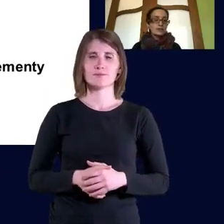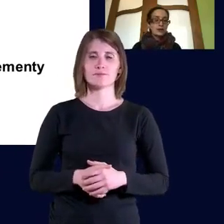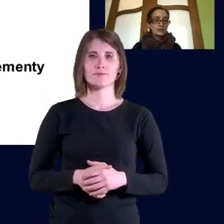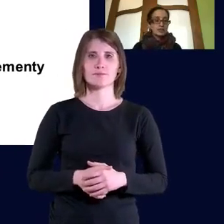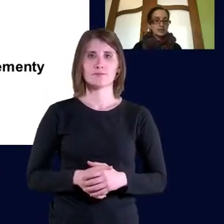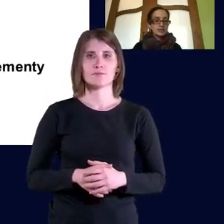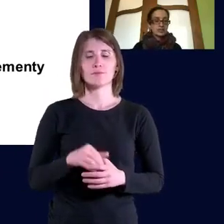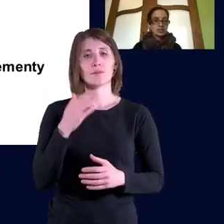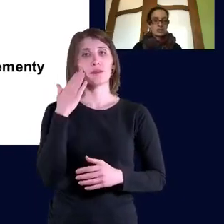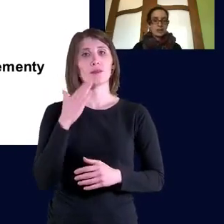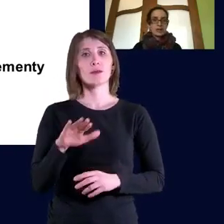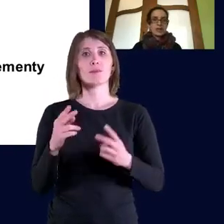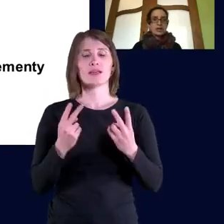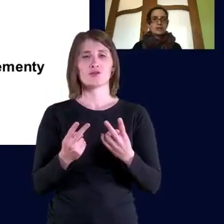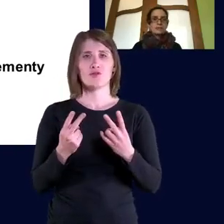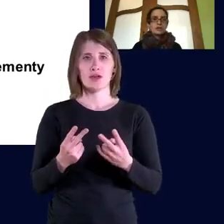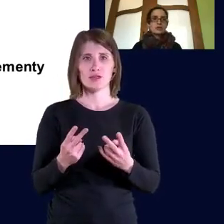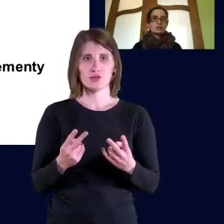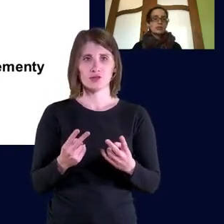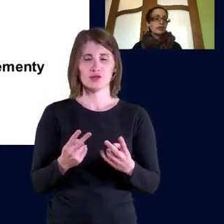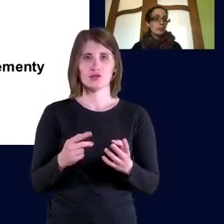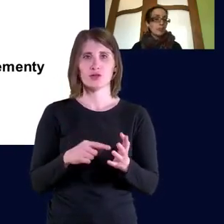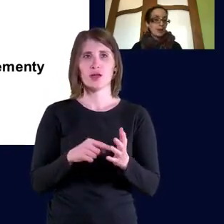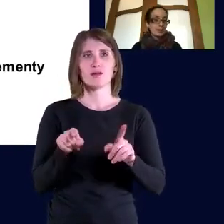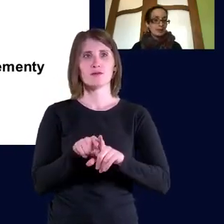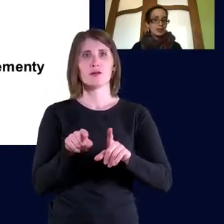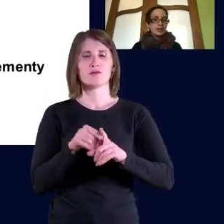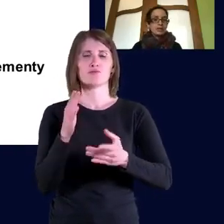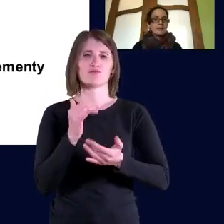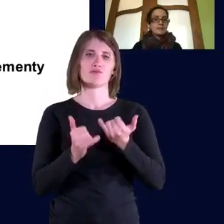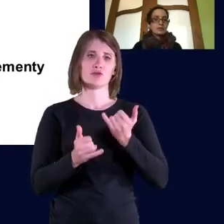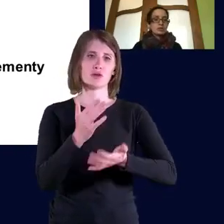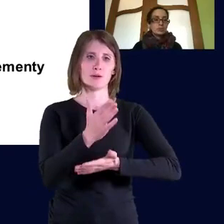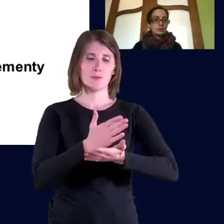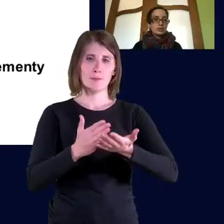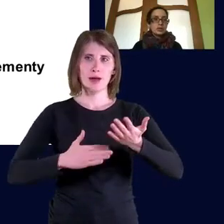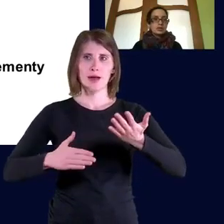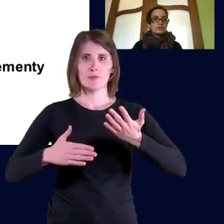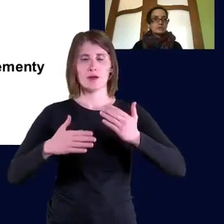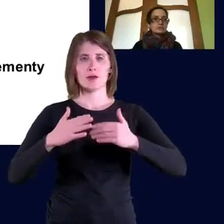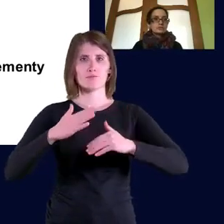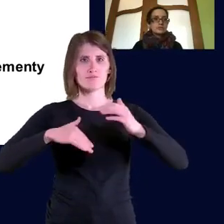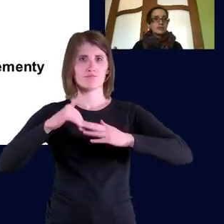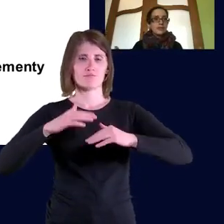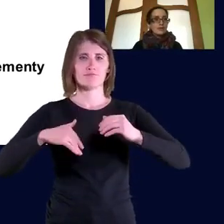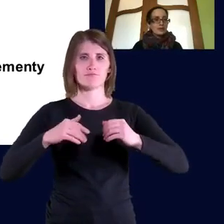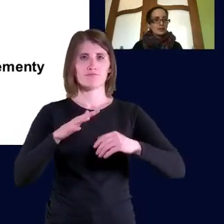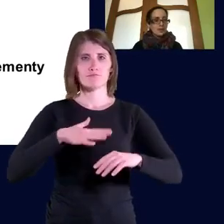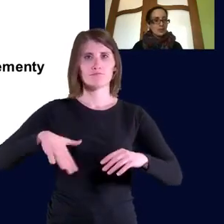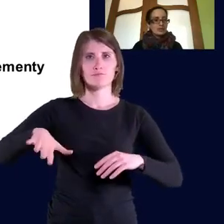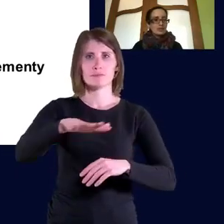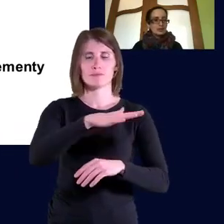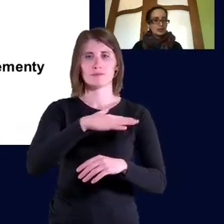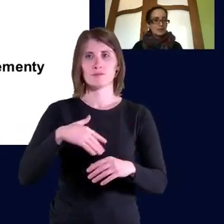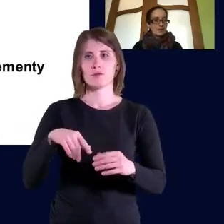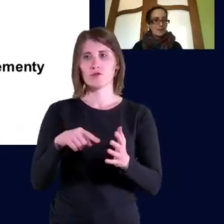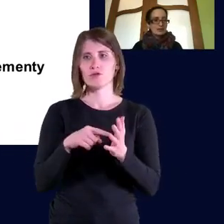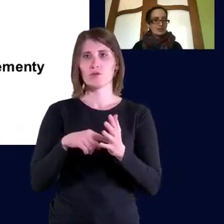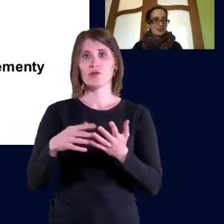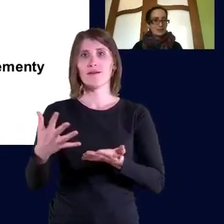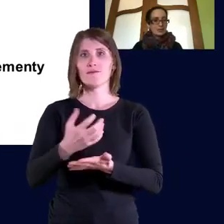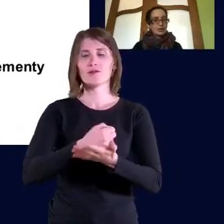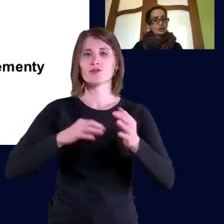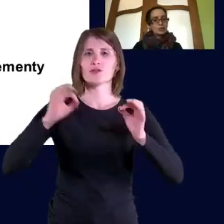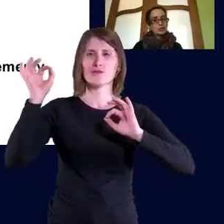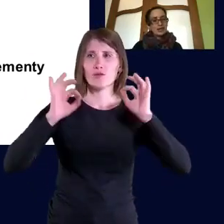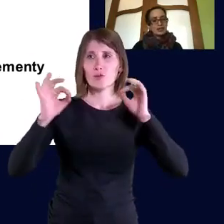bardzo ważne jest także jeśli mamy rozbudowaną mapę to żeby nic nie zgromadzić wszystkich